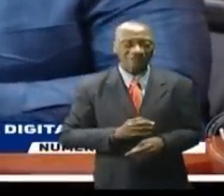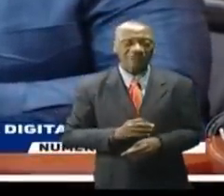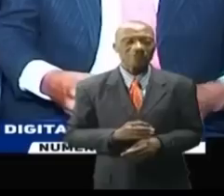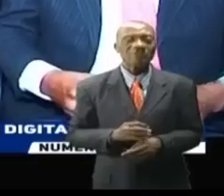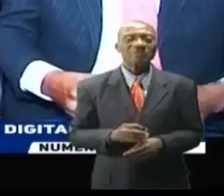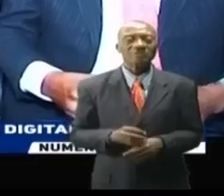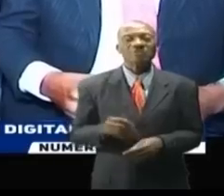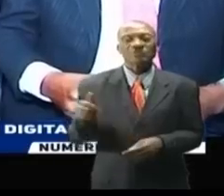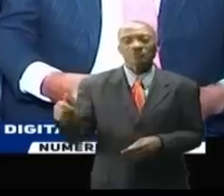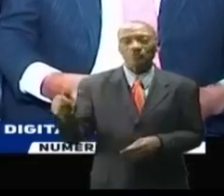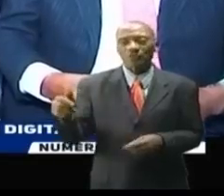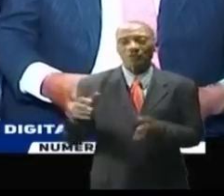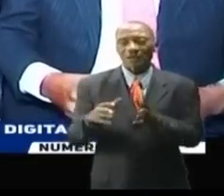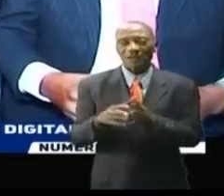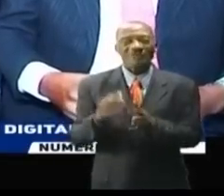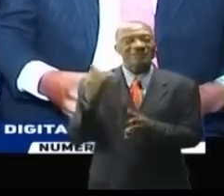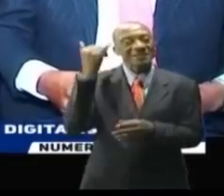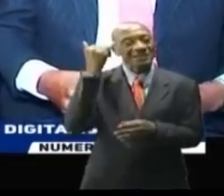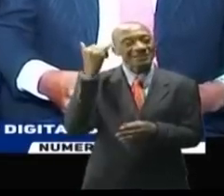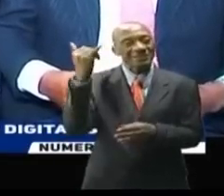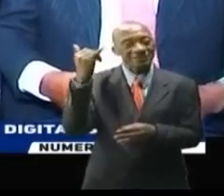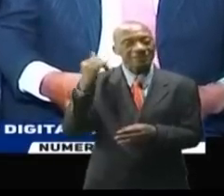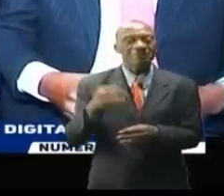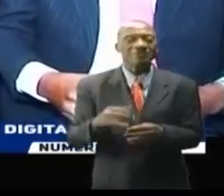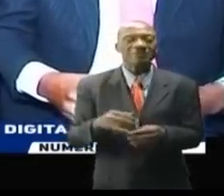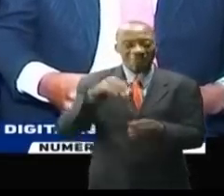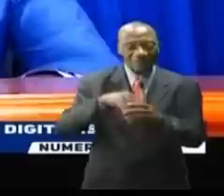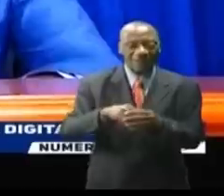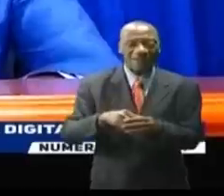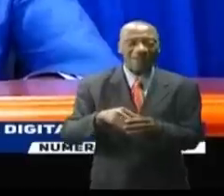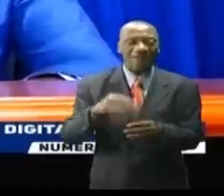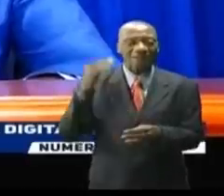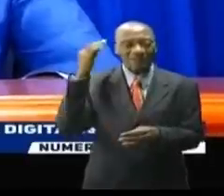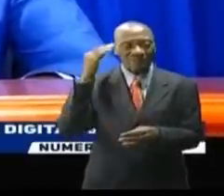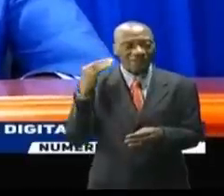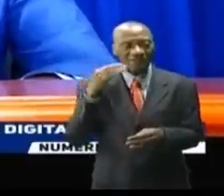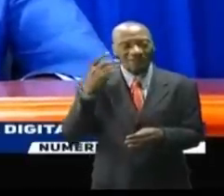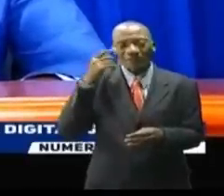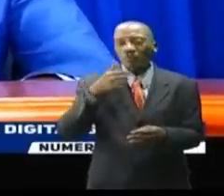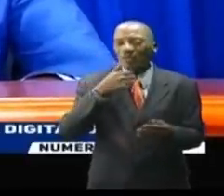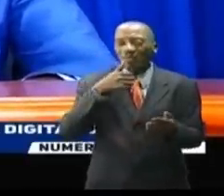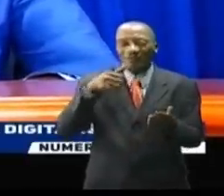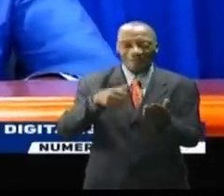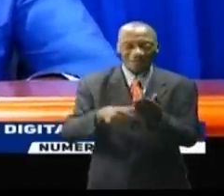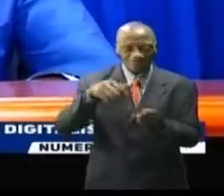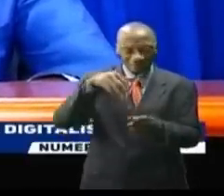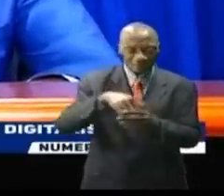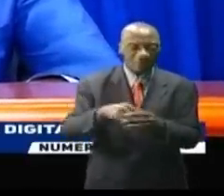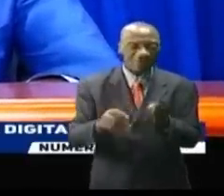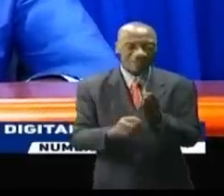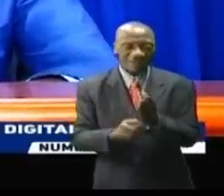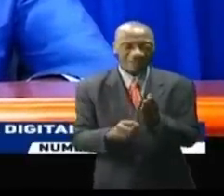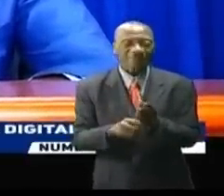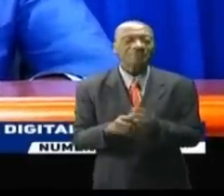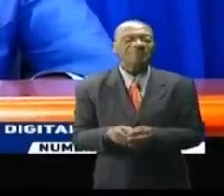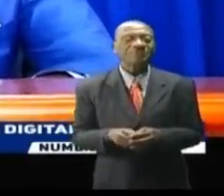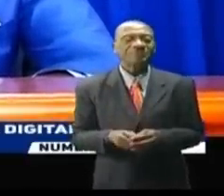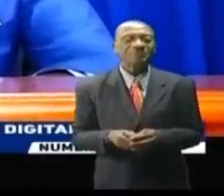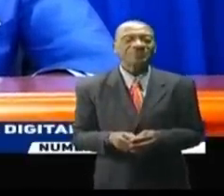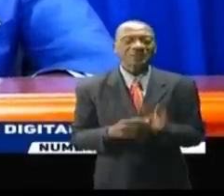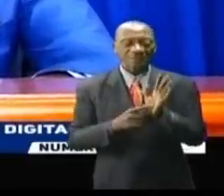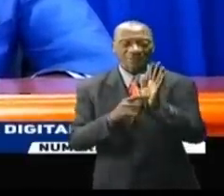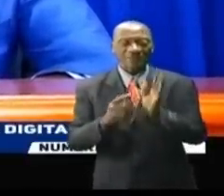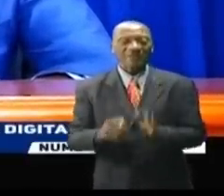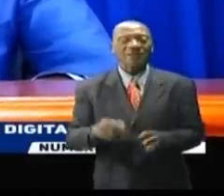le gouvernement, par les biais du ministère de PTNTIC, met en œuvre le plan national du numérique. Pour le représentant du ministre